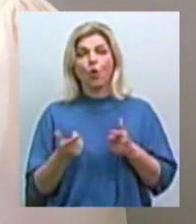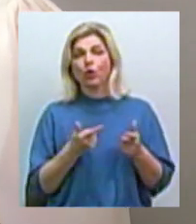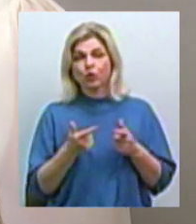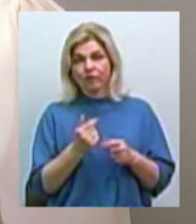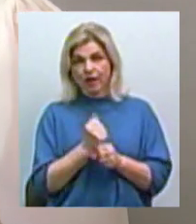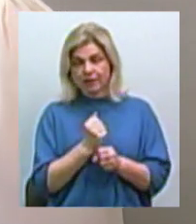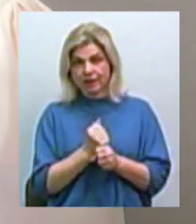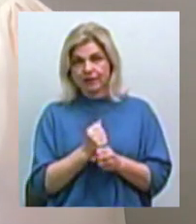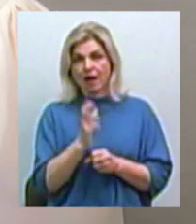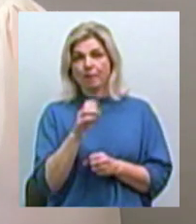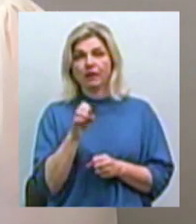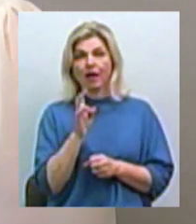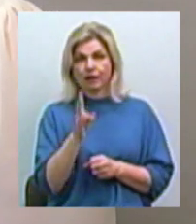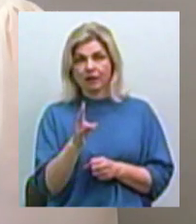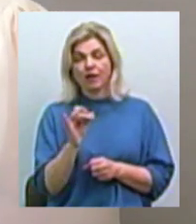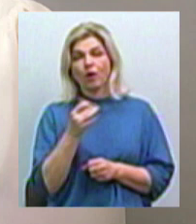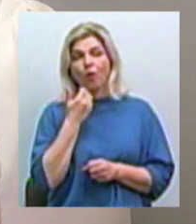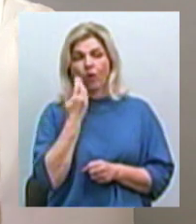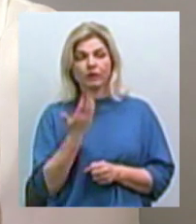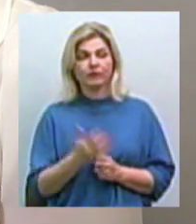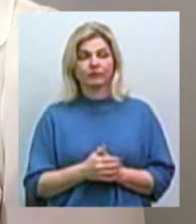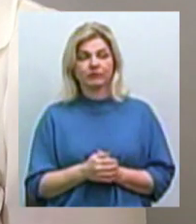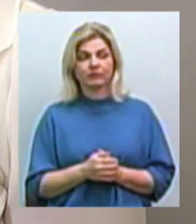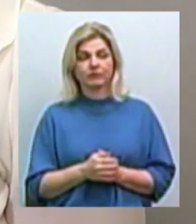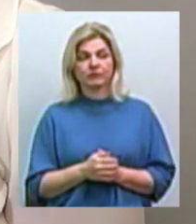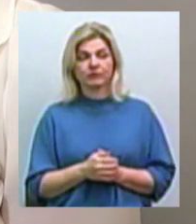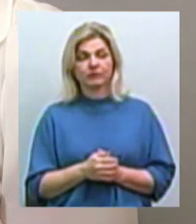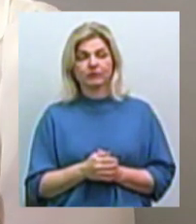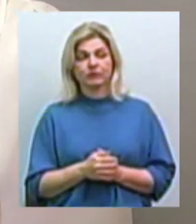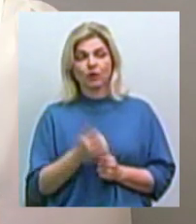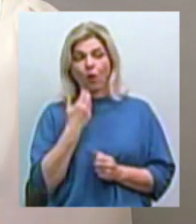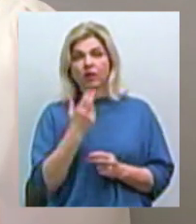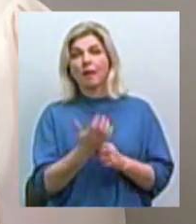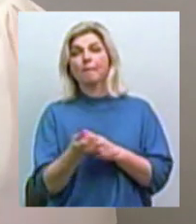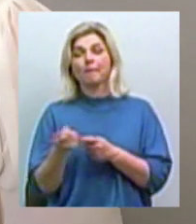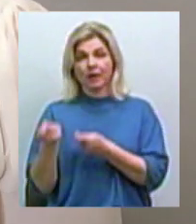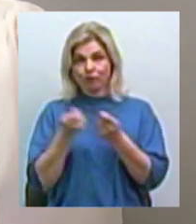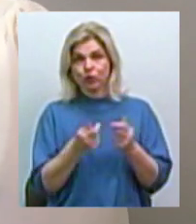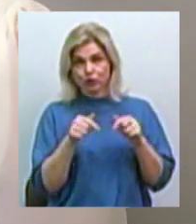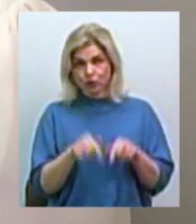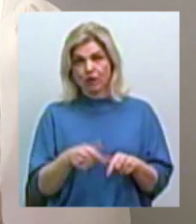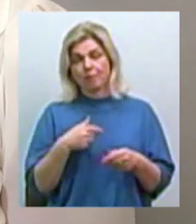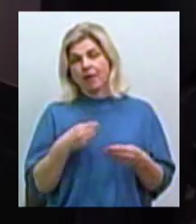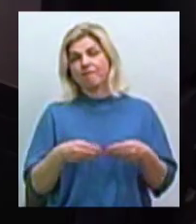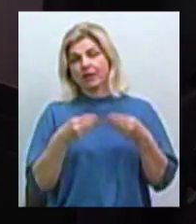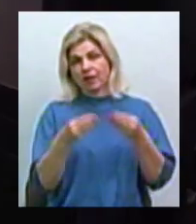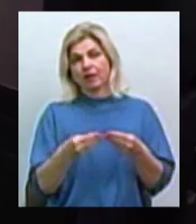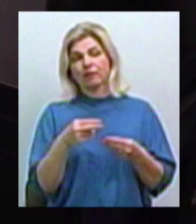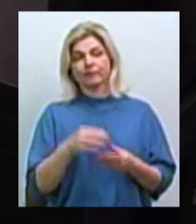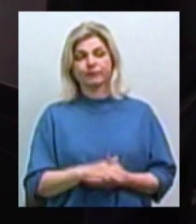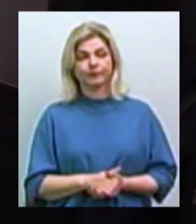виготовляється зазначений бланк, а потім, коли він приїжджає до нас, ми видаємо його за звичайною процедурою по